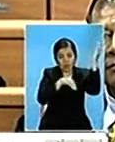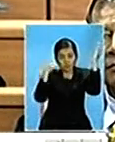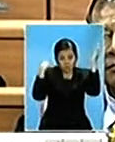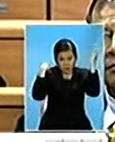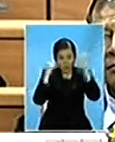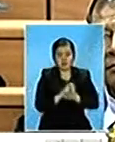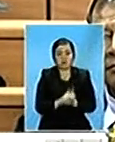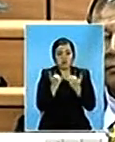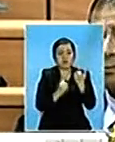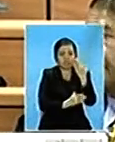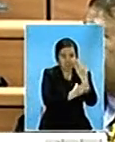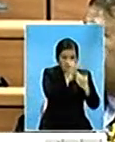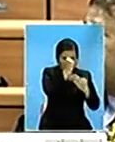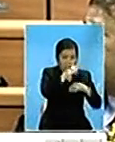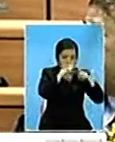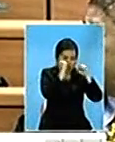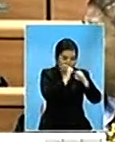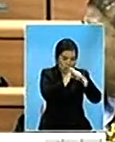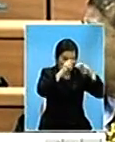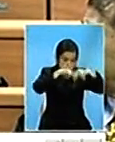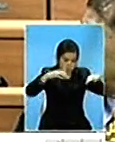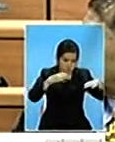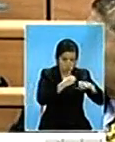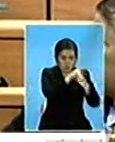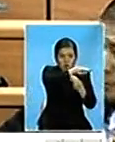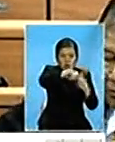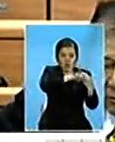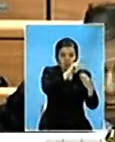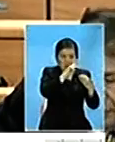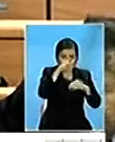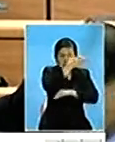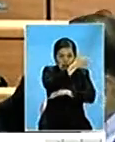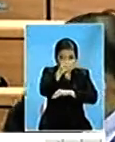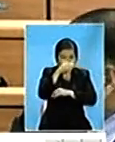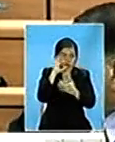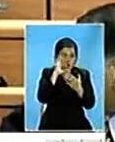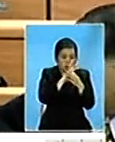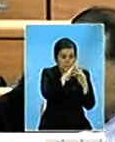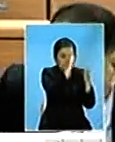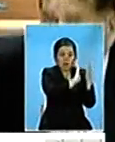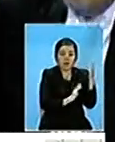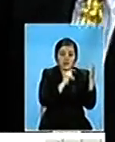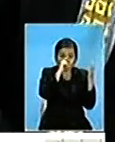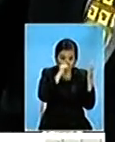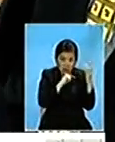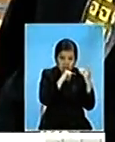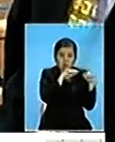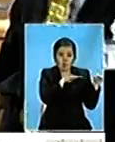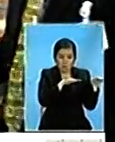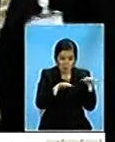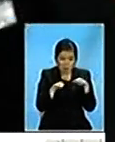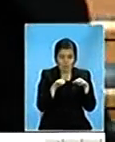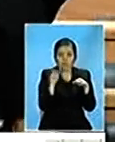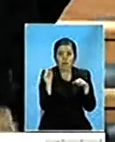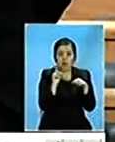สภาพัฒนาเศรษฐกิจและสังคมแห่งชาติในเรื่องของให้ประเทศไทยสร้างความพร้อม